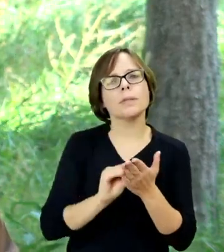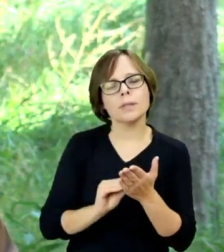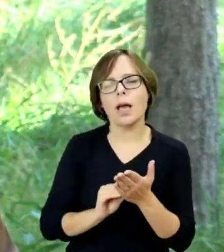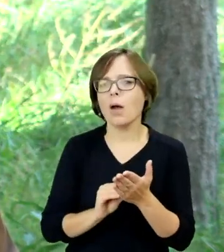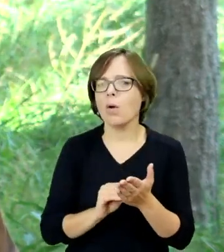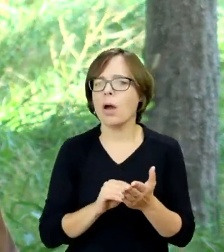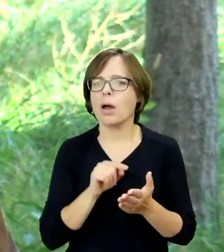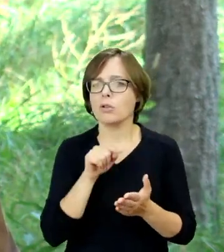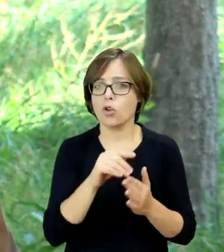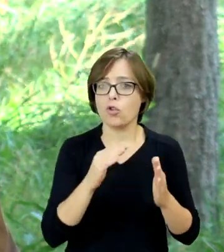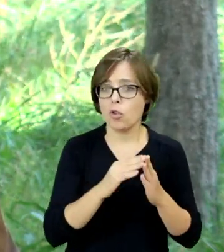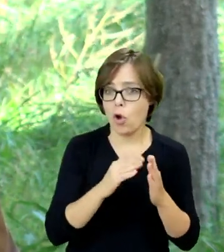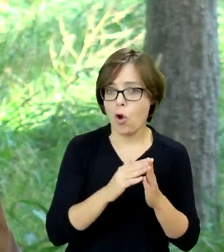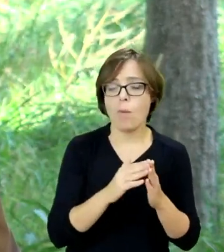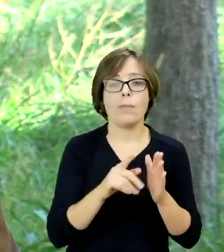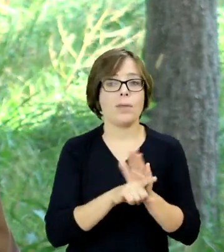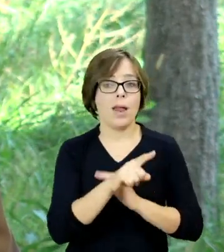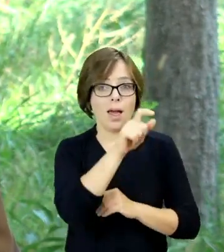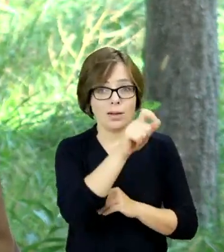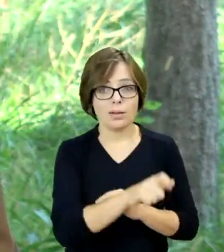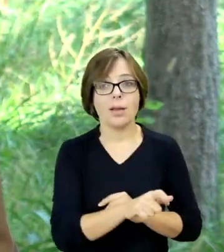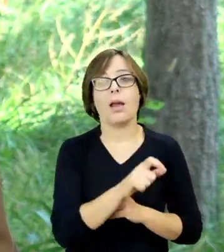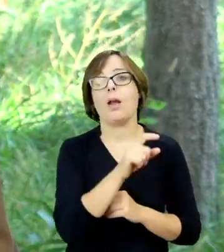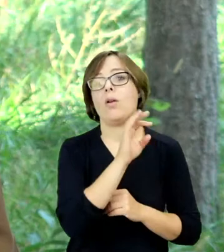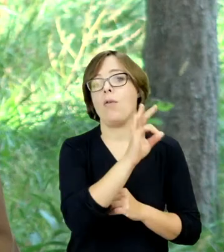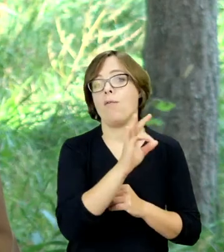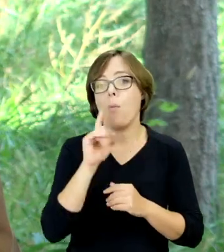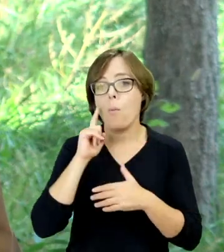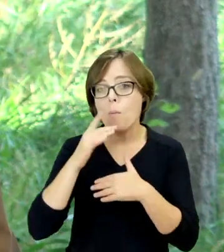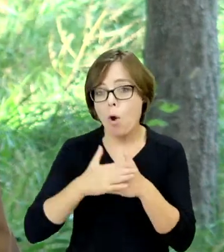i dla jej rodziny, dla jej męża i córek